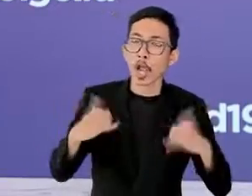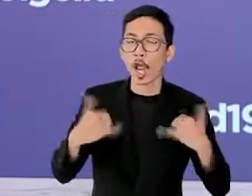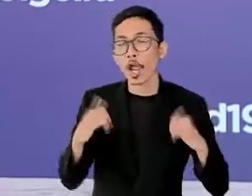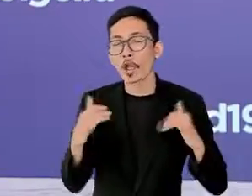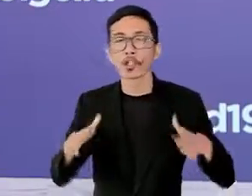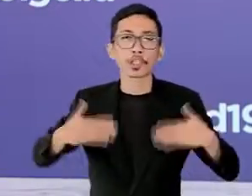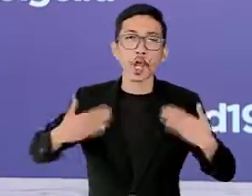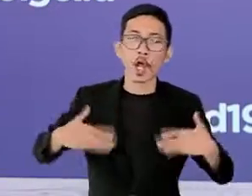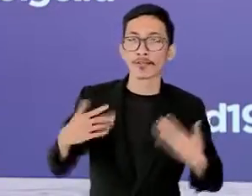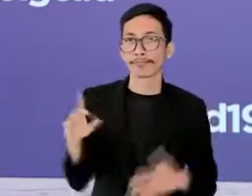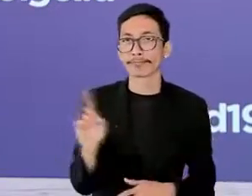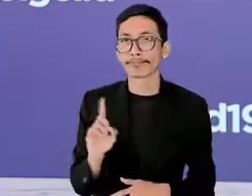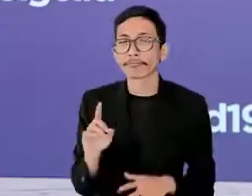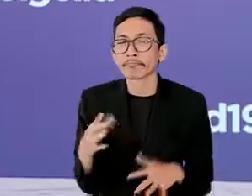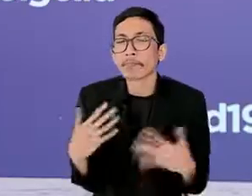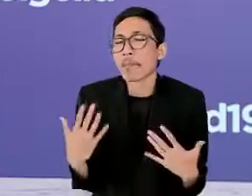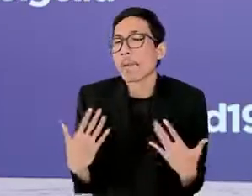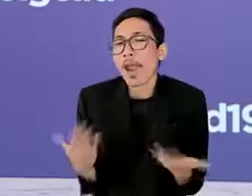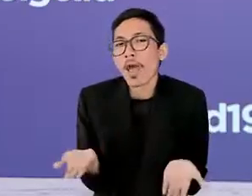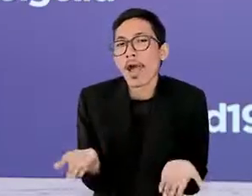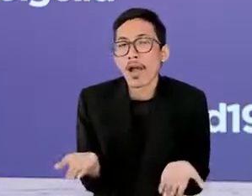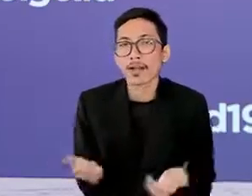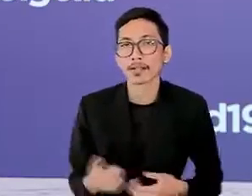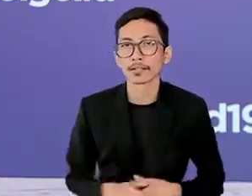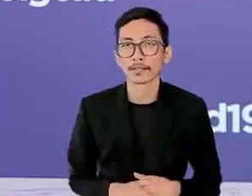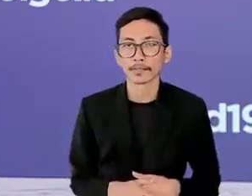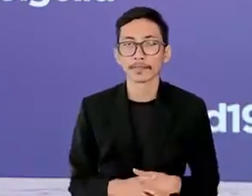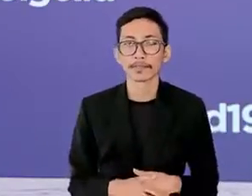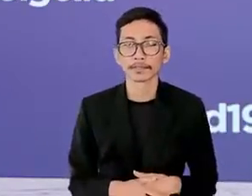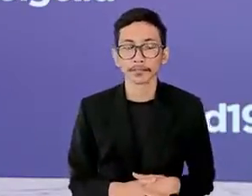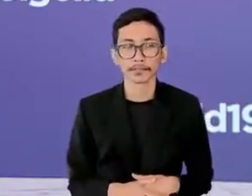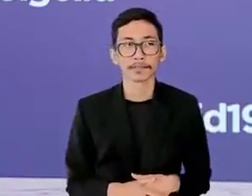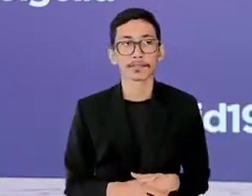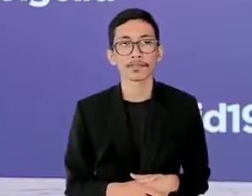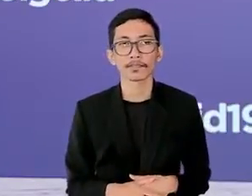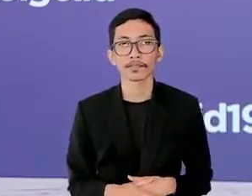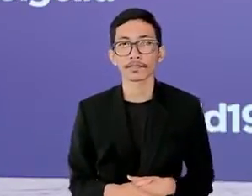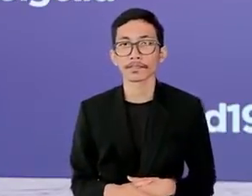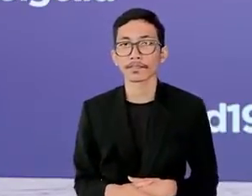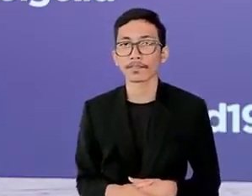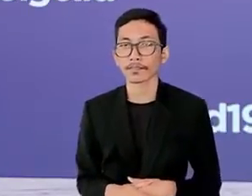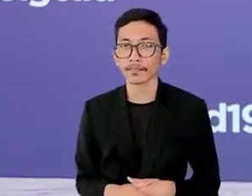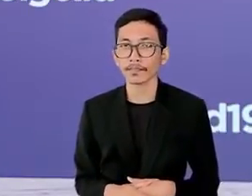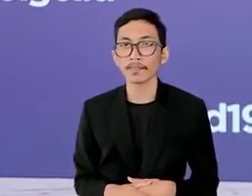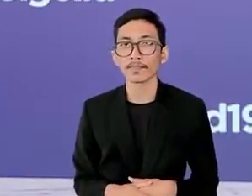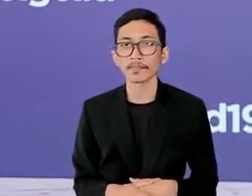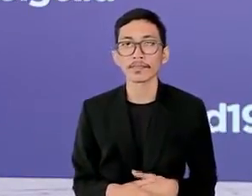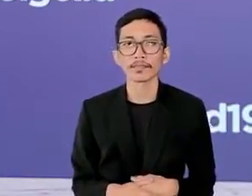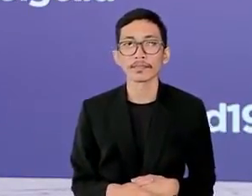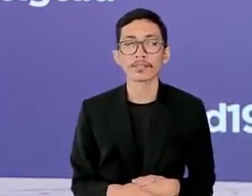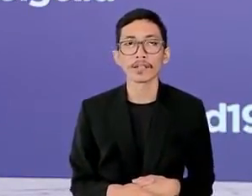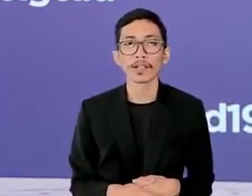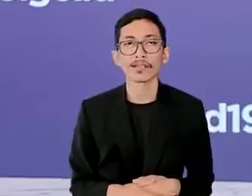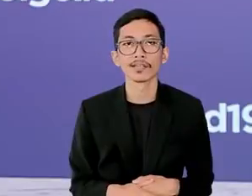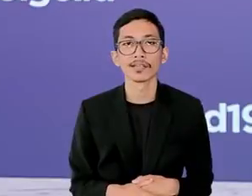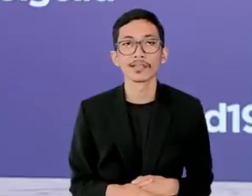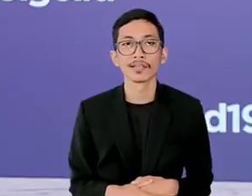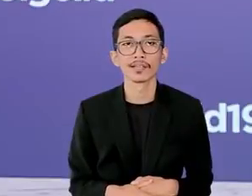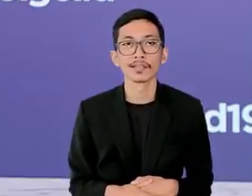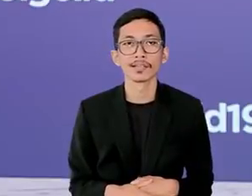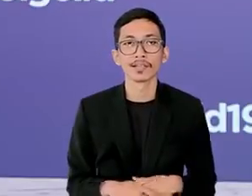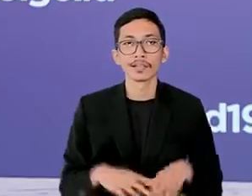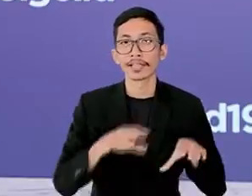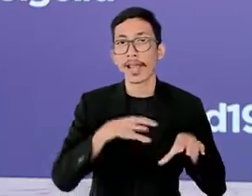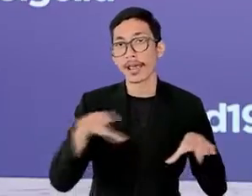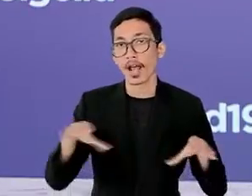19 Saat ini Terima kasih baik terima kasih beritasatu.com Hai sejauh ini daerah yang berada di level